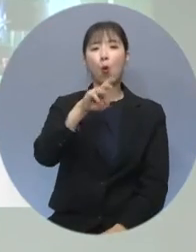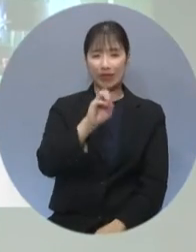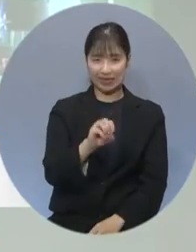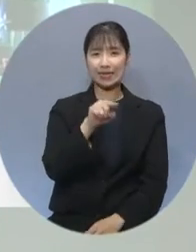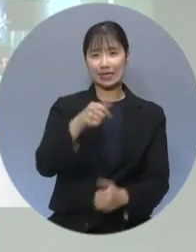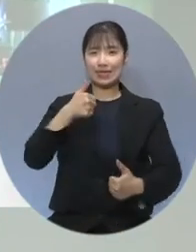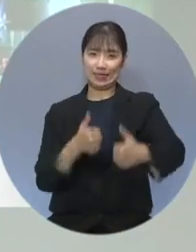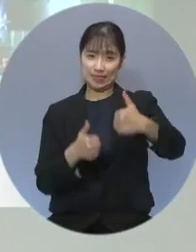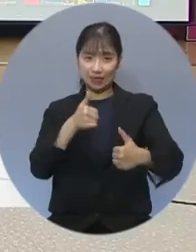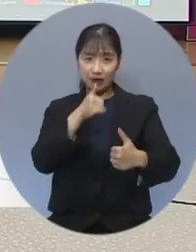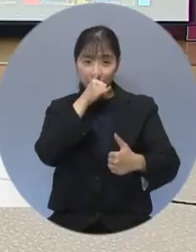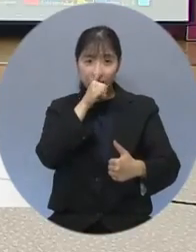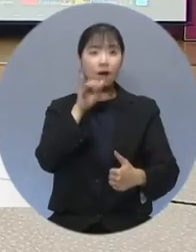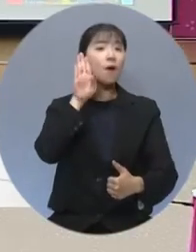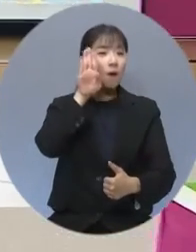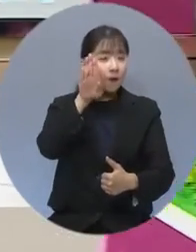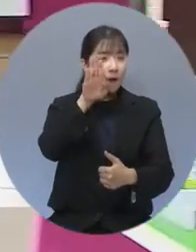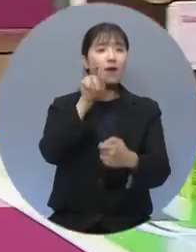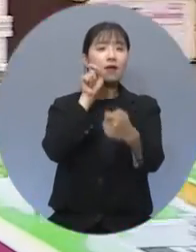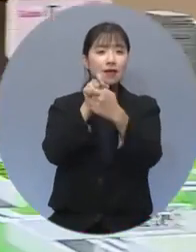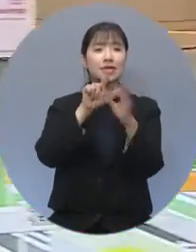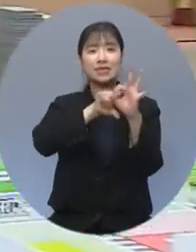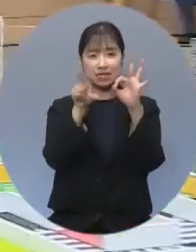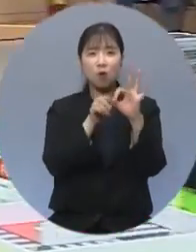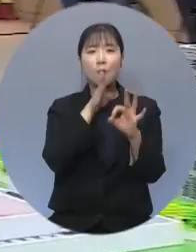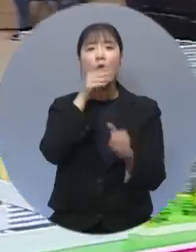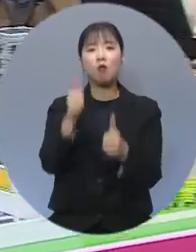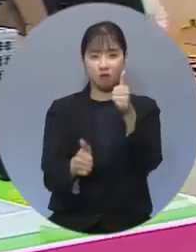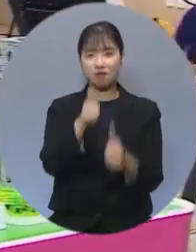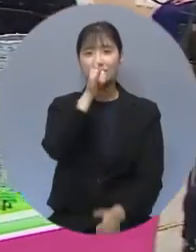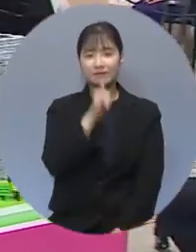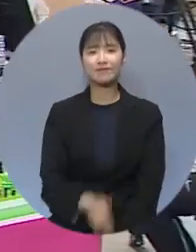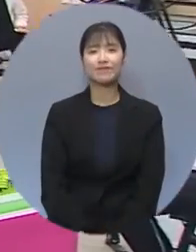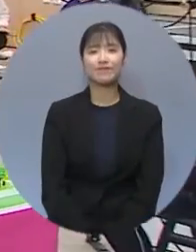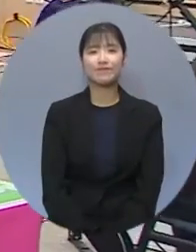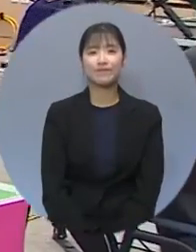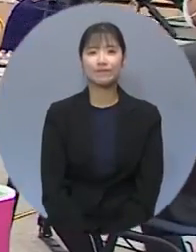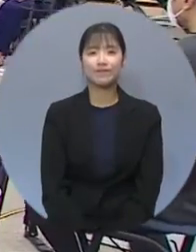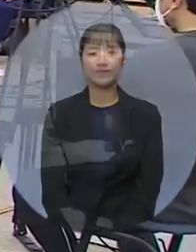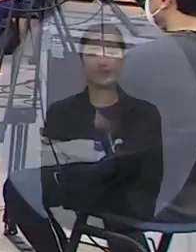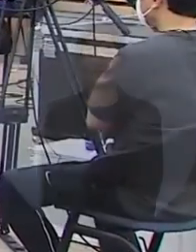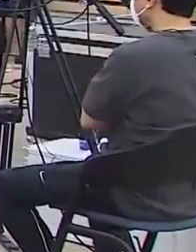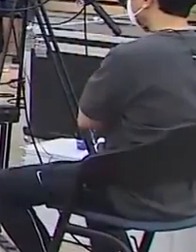진행됐으며 오는 10월 본선이 진행될 예정입니다. 복지TV 뉴스 정두리입니다.